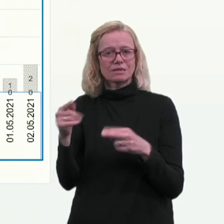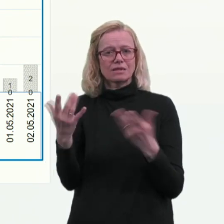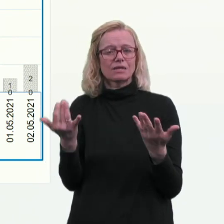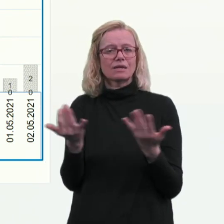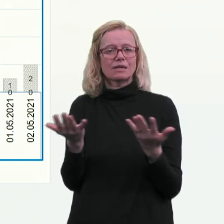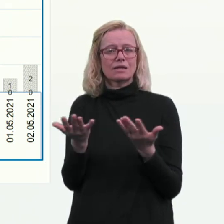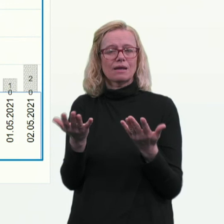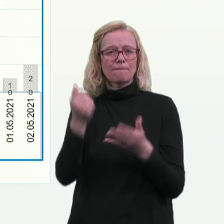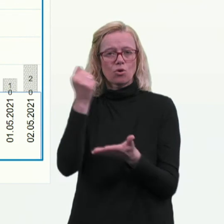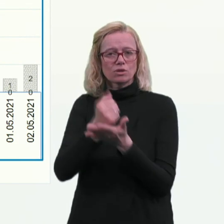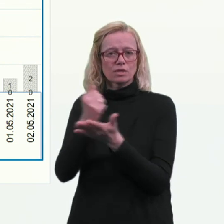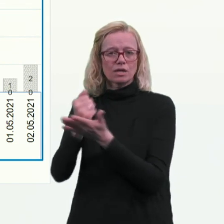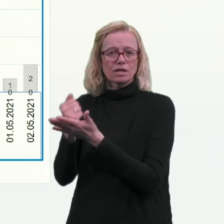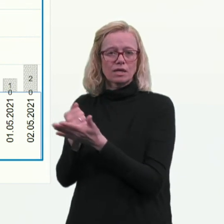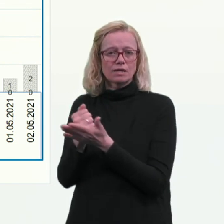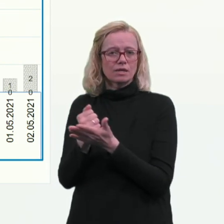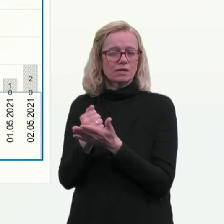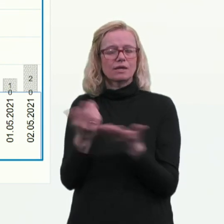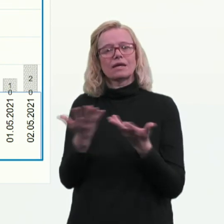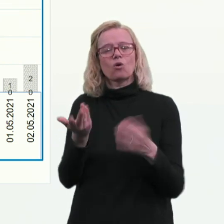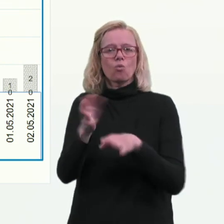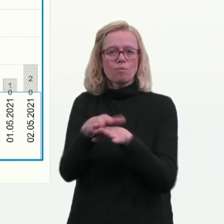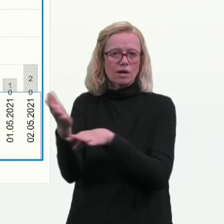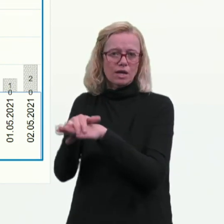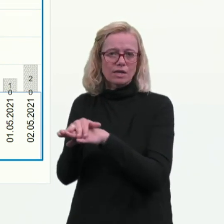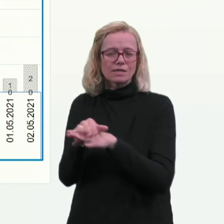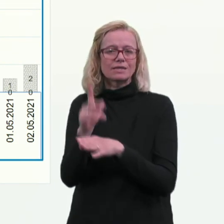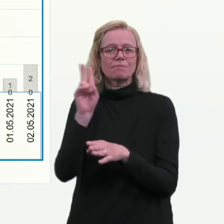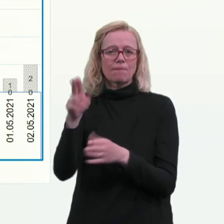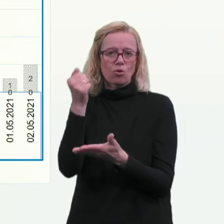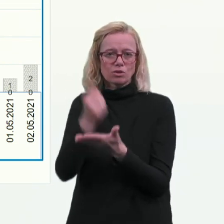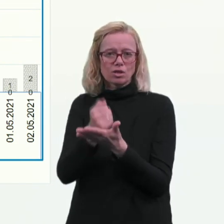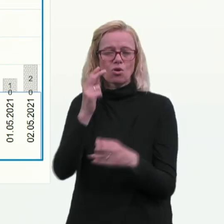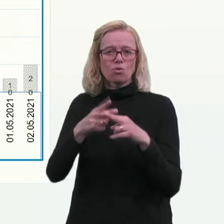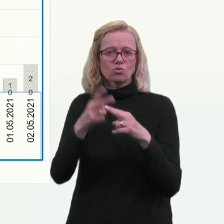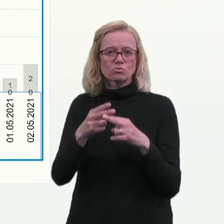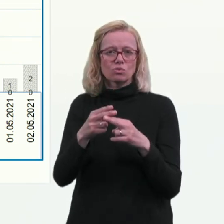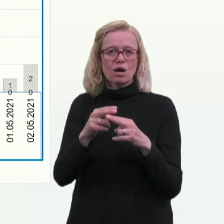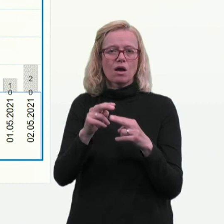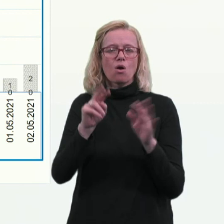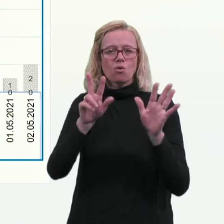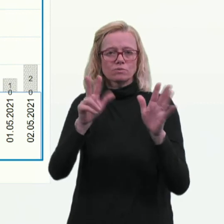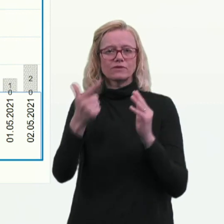potrjenih oziroma pri katerih je umrlih z potrjeno okužbo v 28 dneh